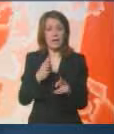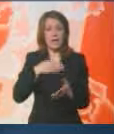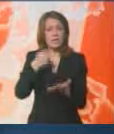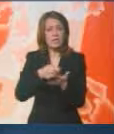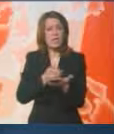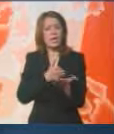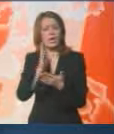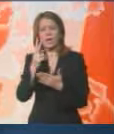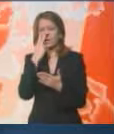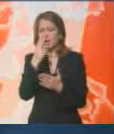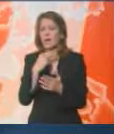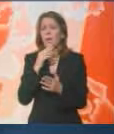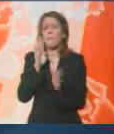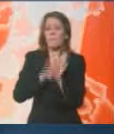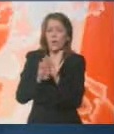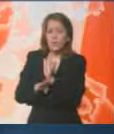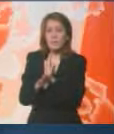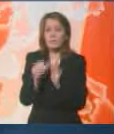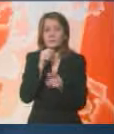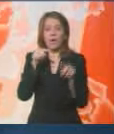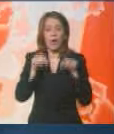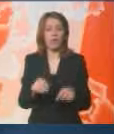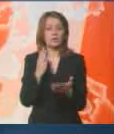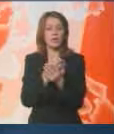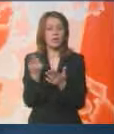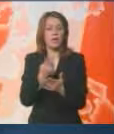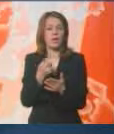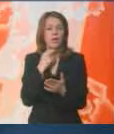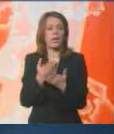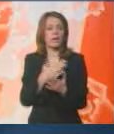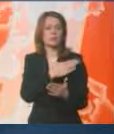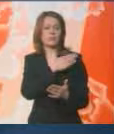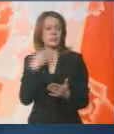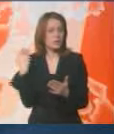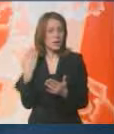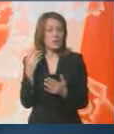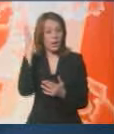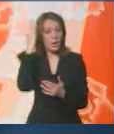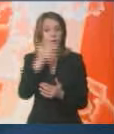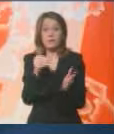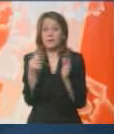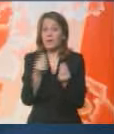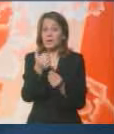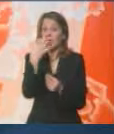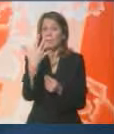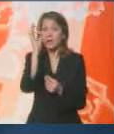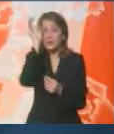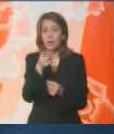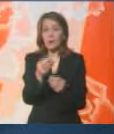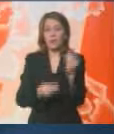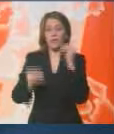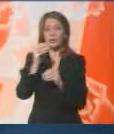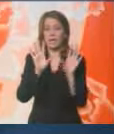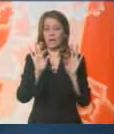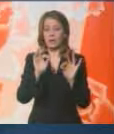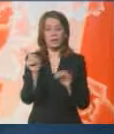kroz razne vidove popusta i ovo će biti kao pad giljotine na našu glavu. A čekajte, zbog čega 150% kada je povećanje